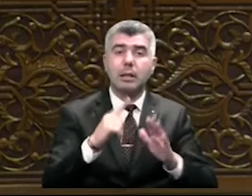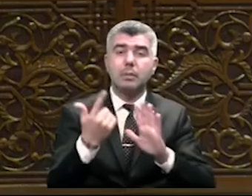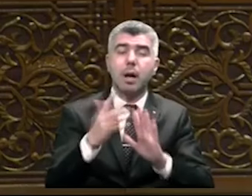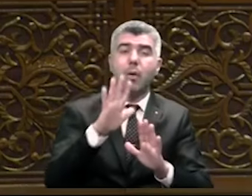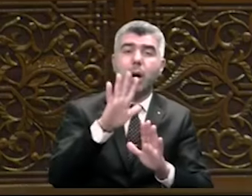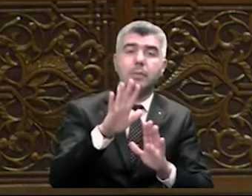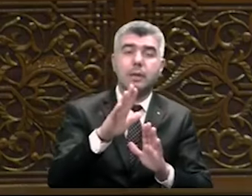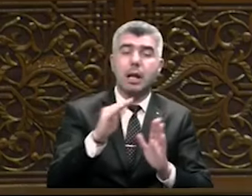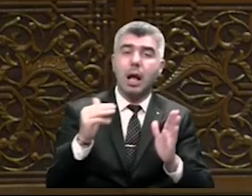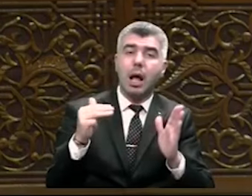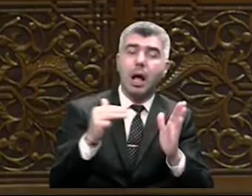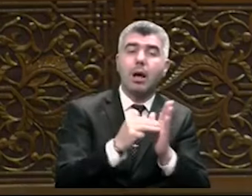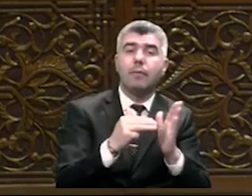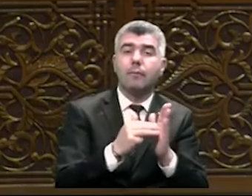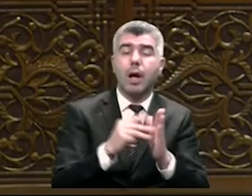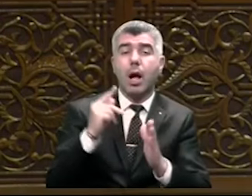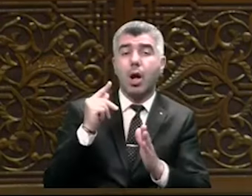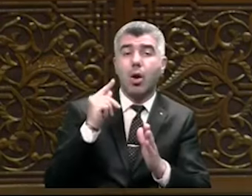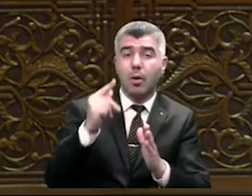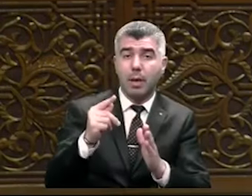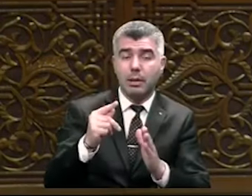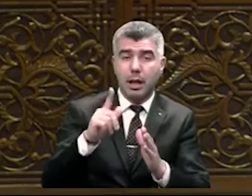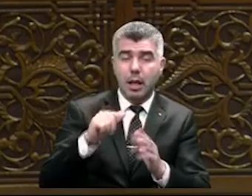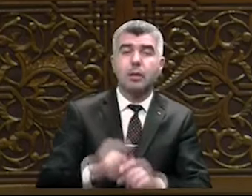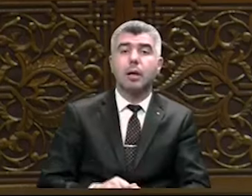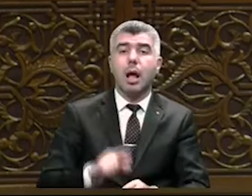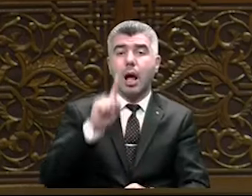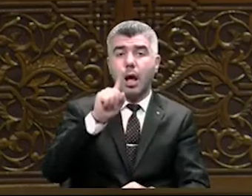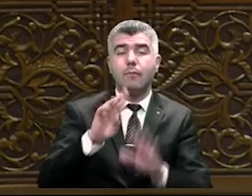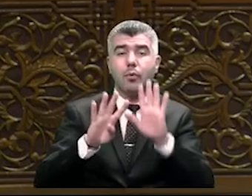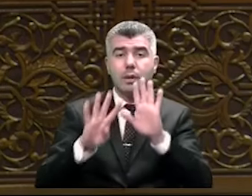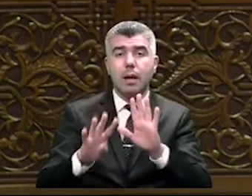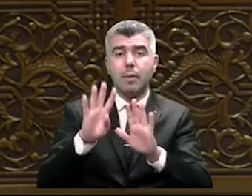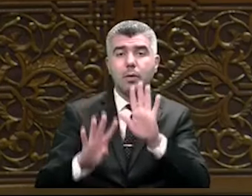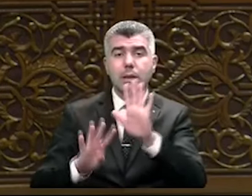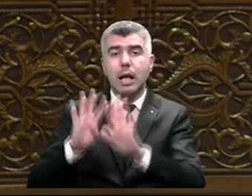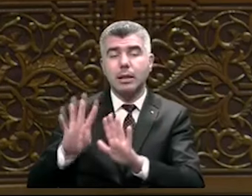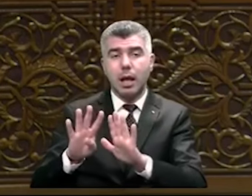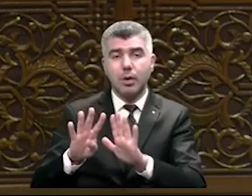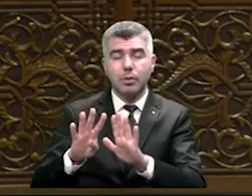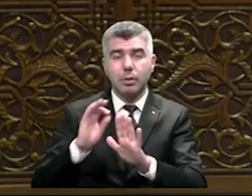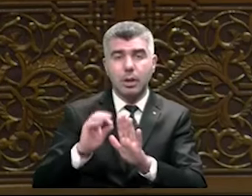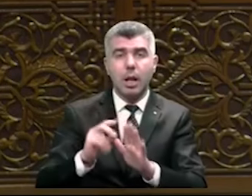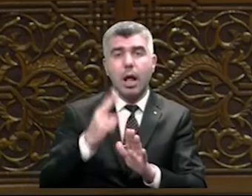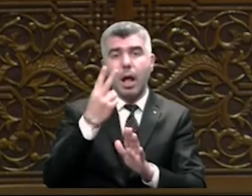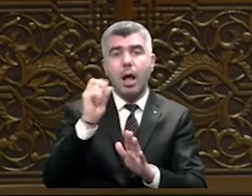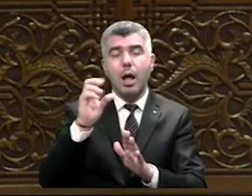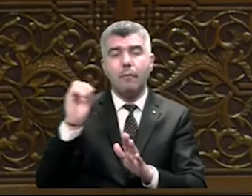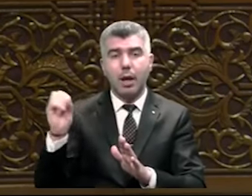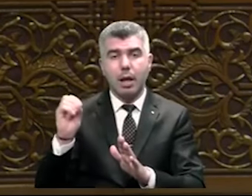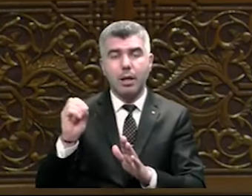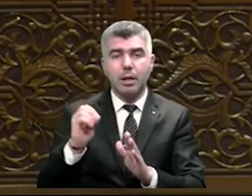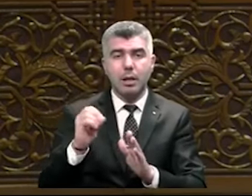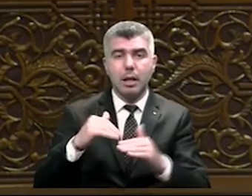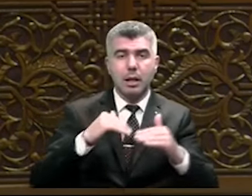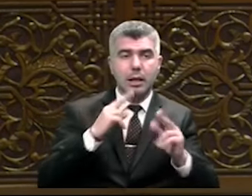334 كر من الطرق المصنفه 1919 من الطرق المزدوجه وما يعادل 2000 ر من